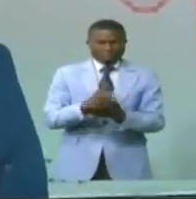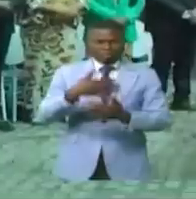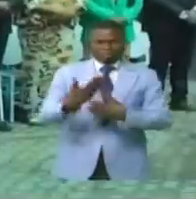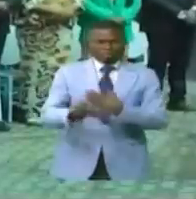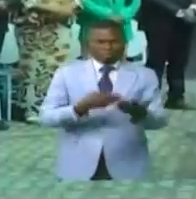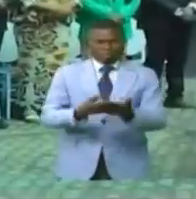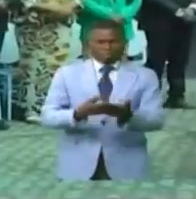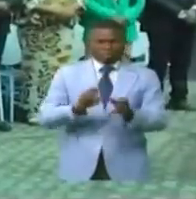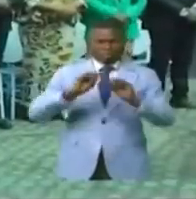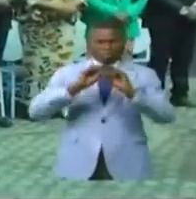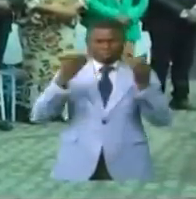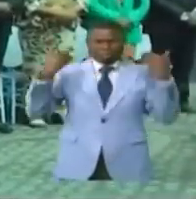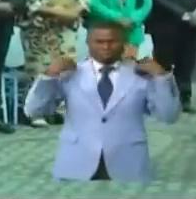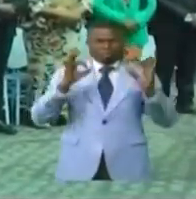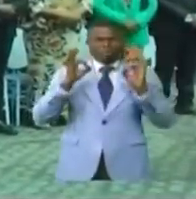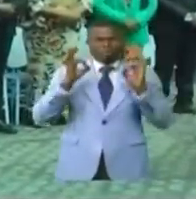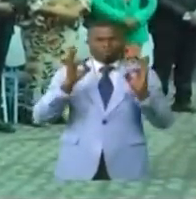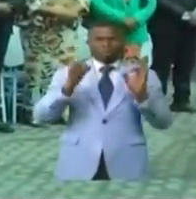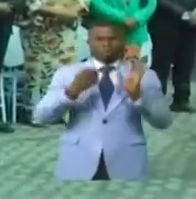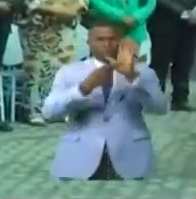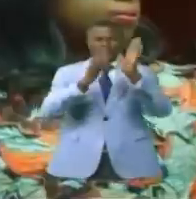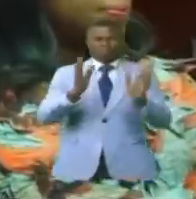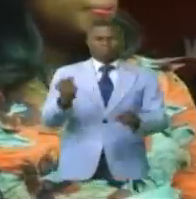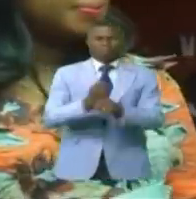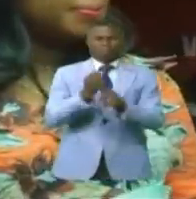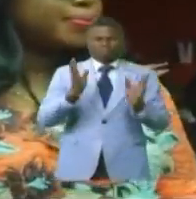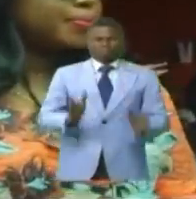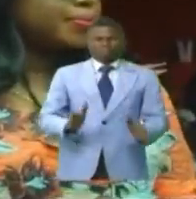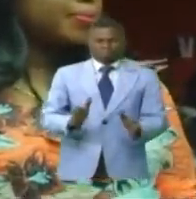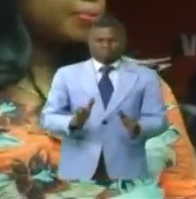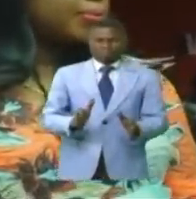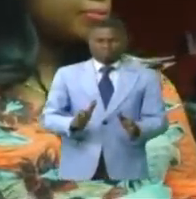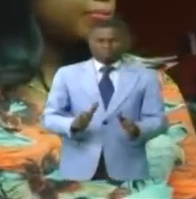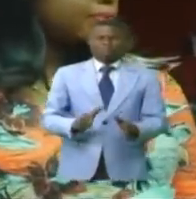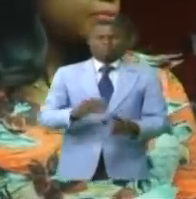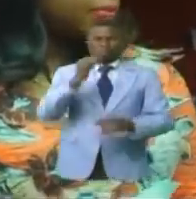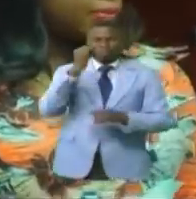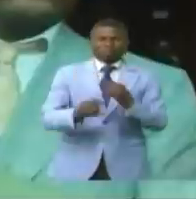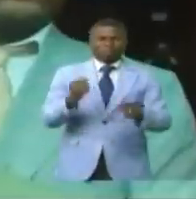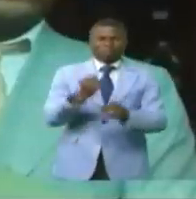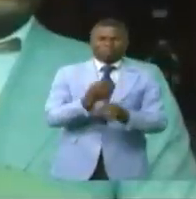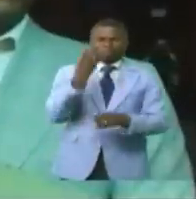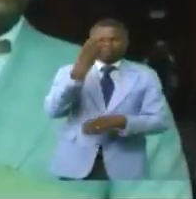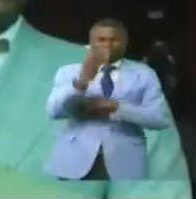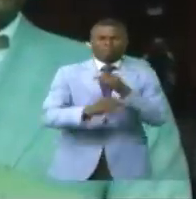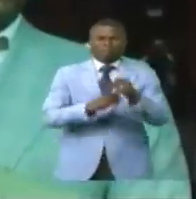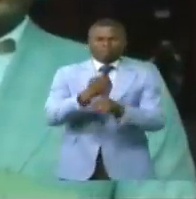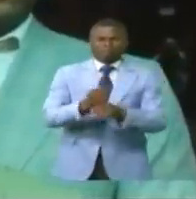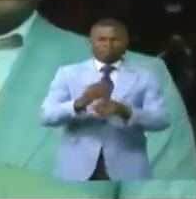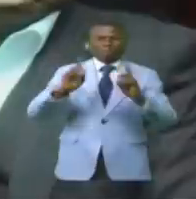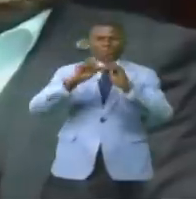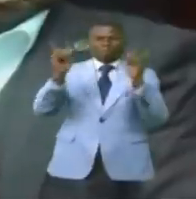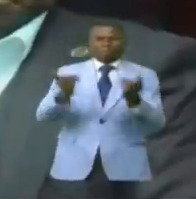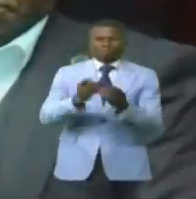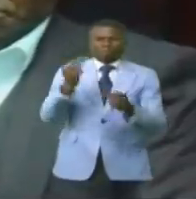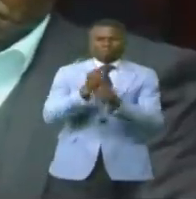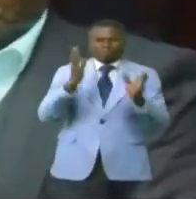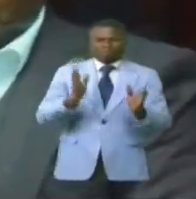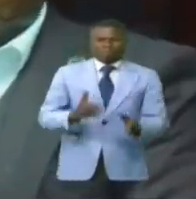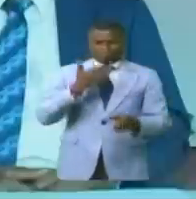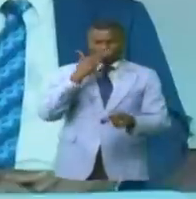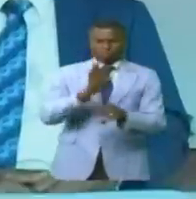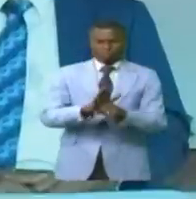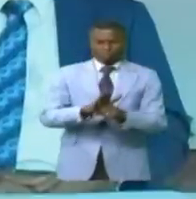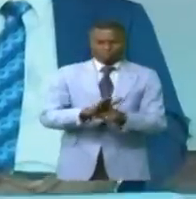que la nouvelle équipe des représentants des travailleurs va asseoir son mandat de 4 ans. Le délégué du personnel, tout en rassurant